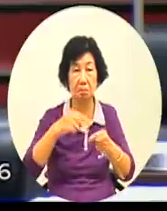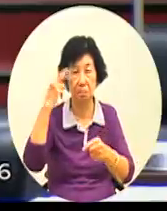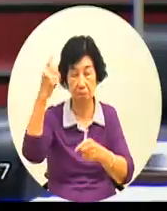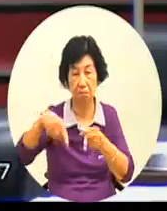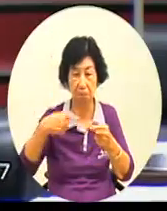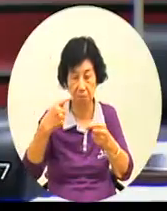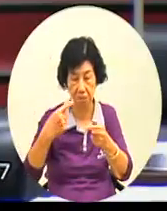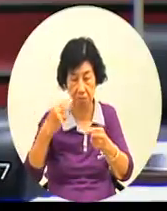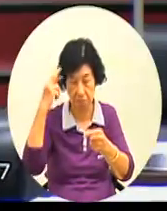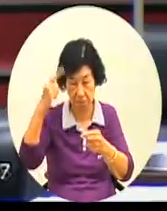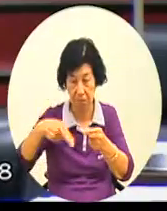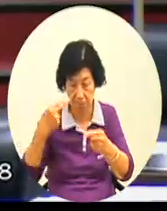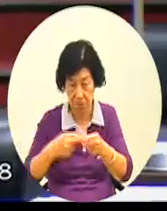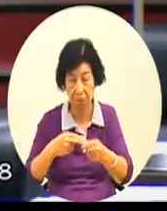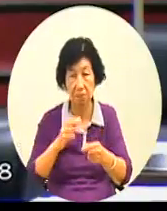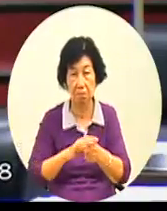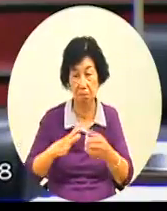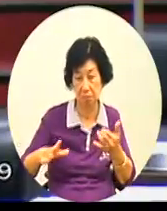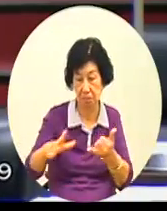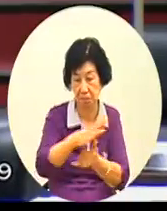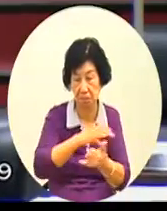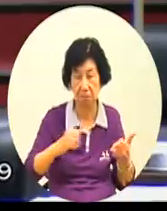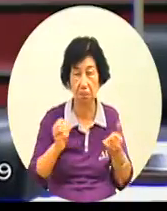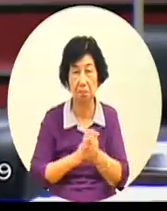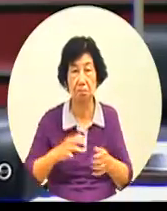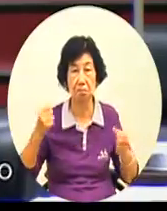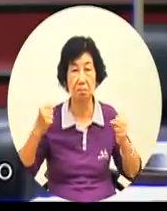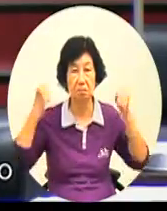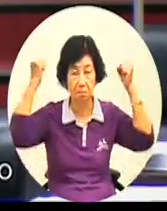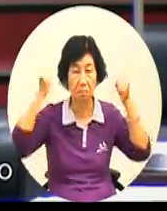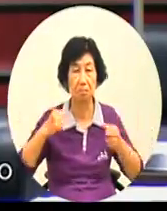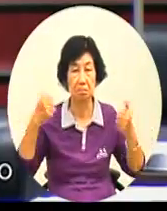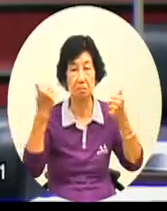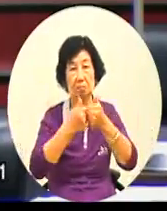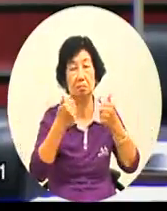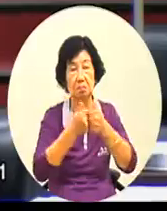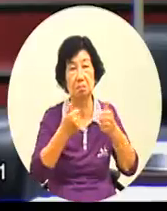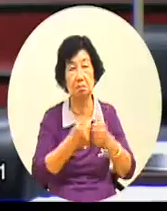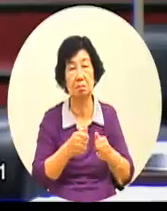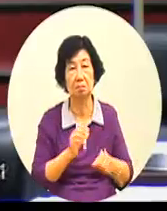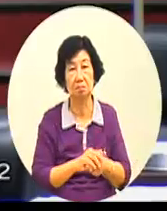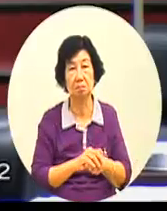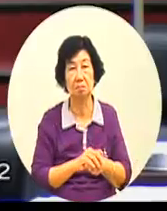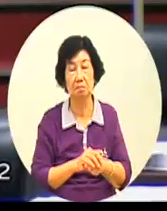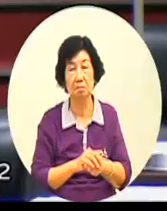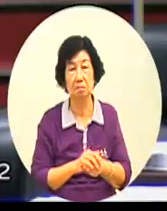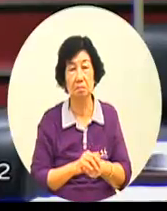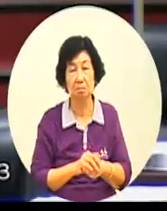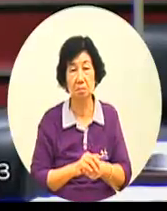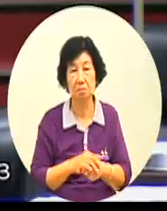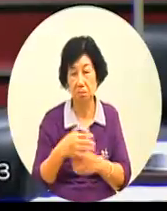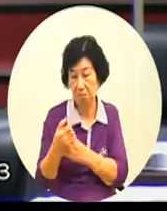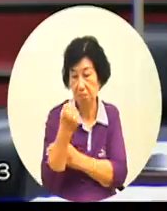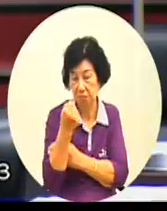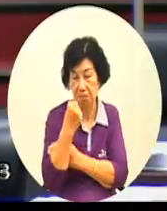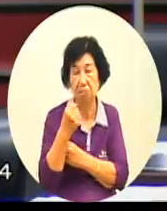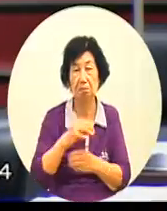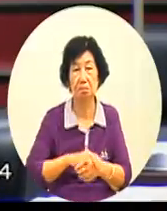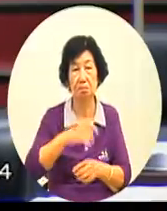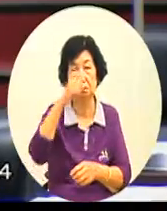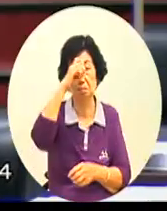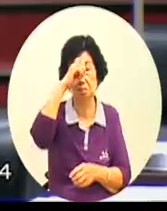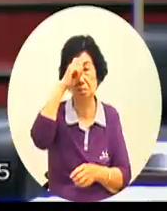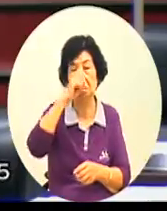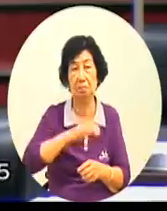个全国运动会，所以那个费用的部分就要麻烦你大力一点。好，我们在这边真的是希望你只